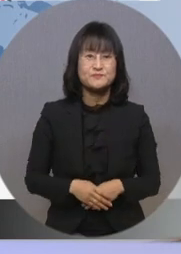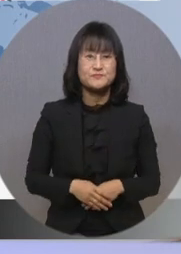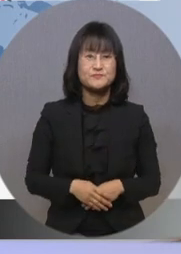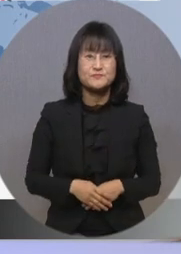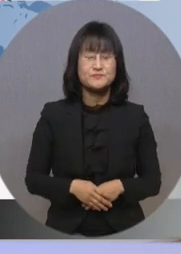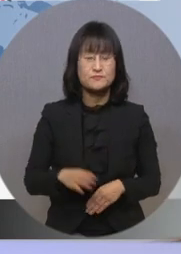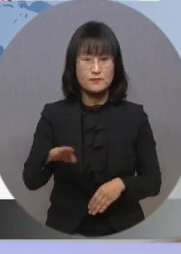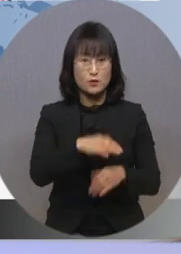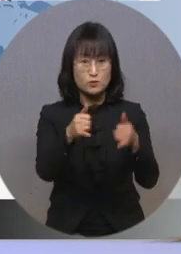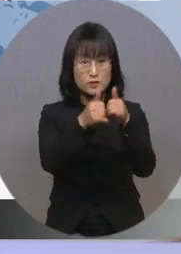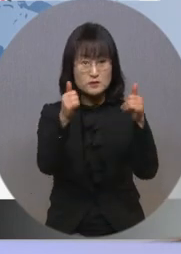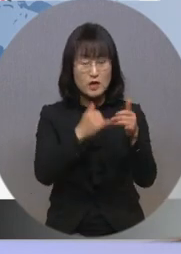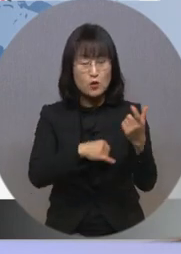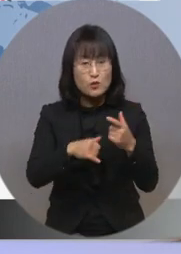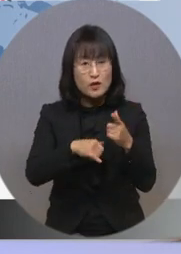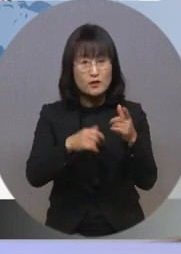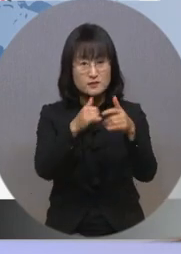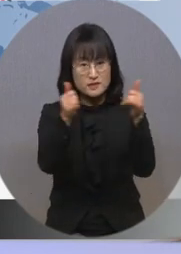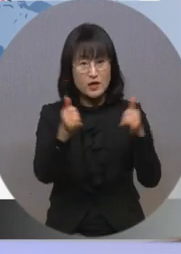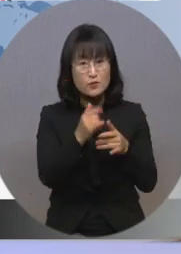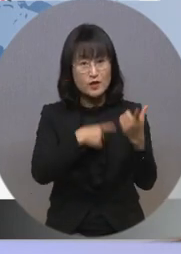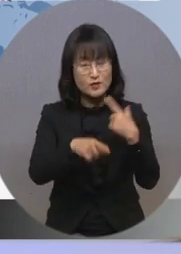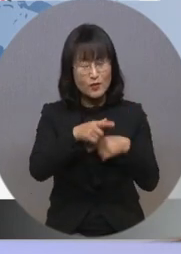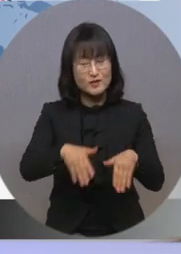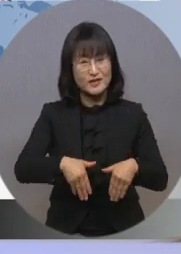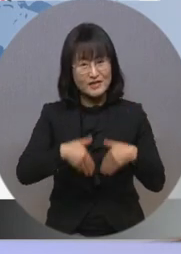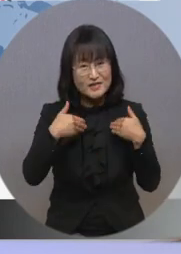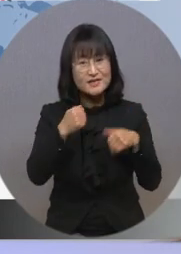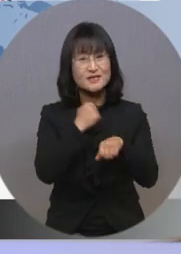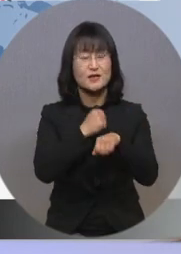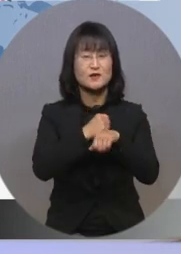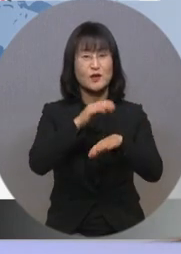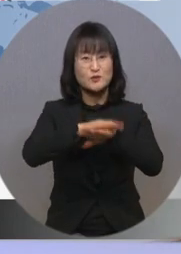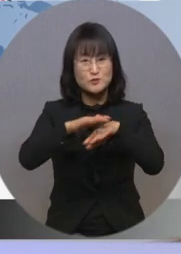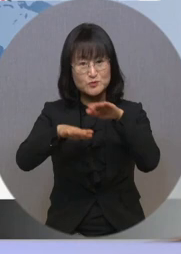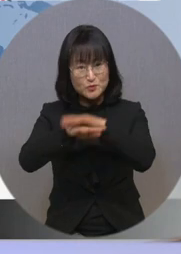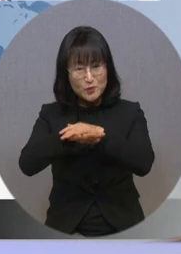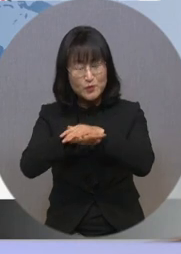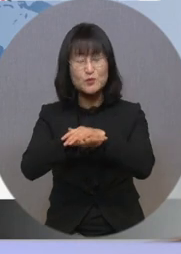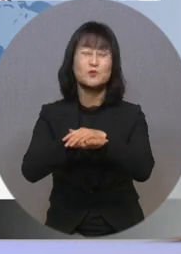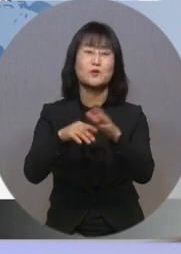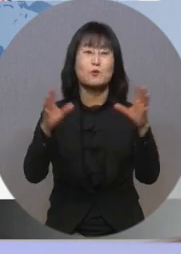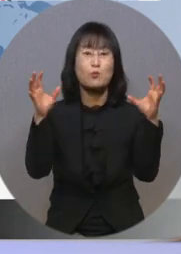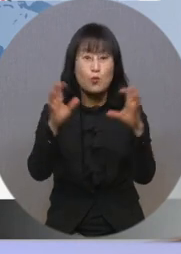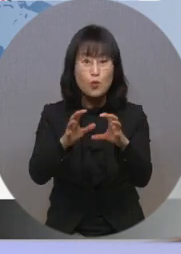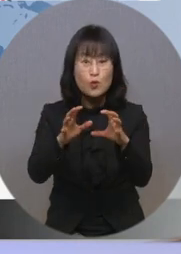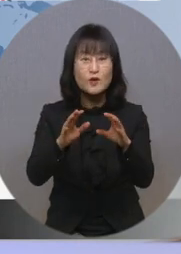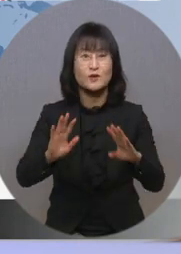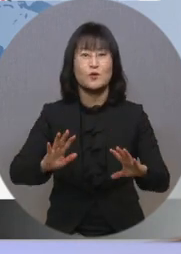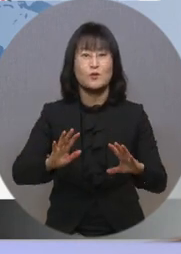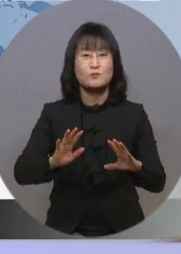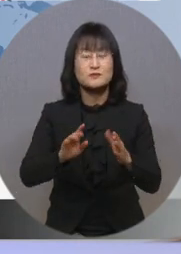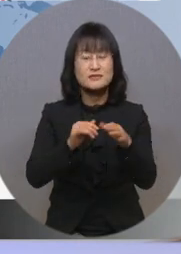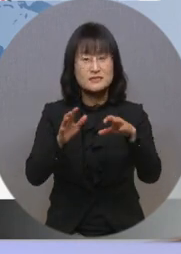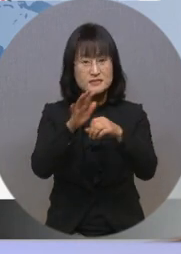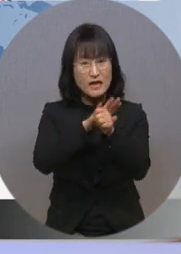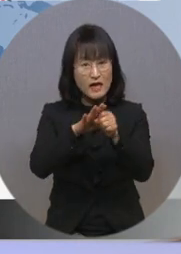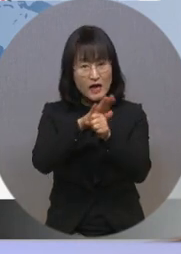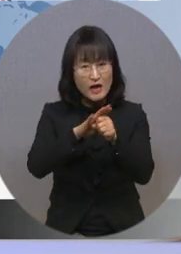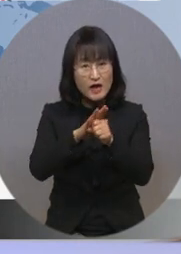우리 사회를 따뜻하게 하는 손길들이 더해지며 사랑의 온도 탑이 목표를 향해 가고 있는데요 전라남도